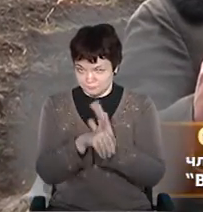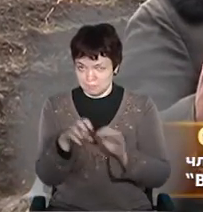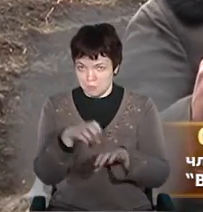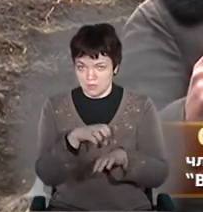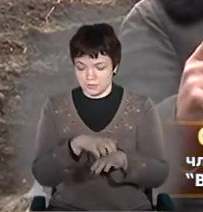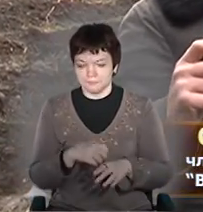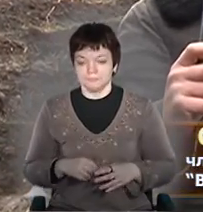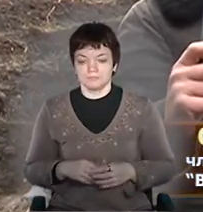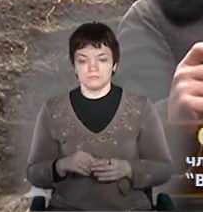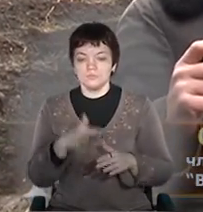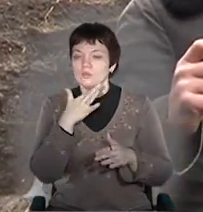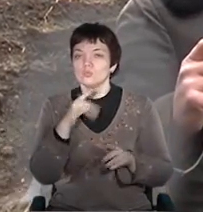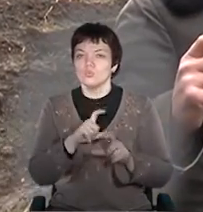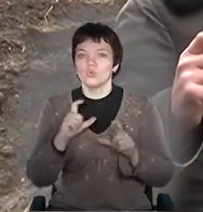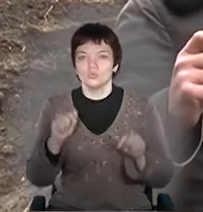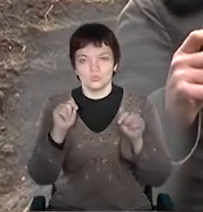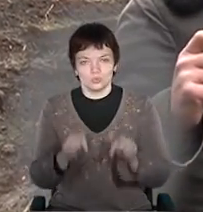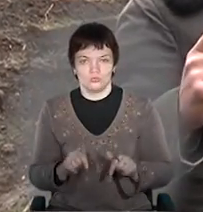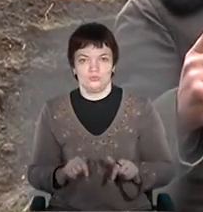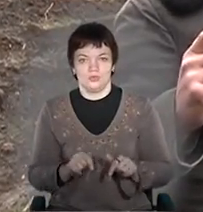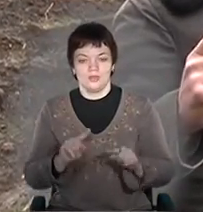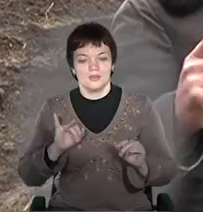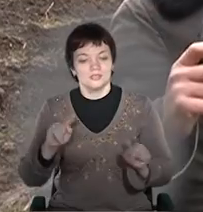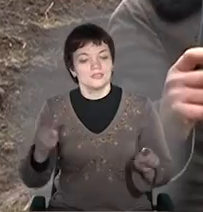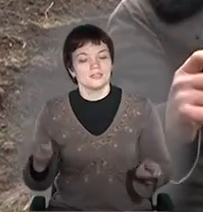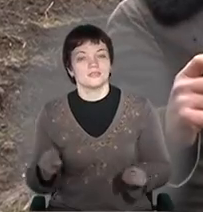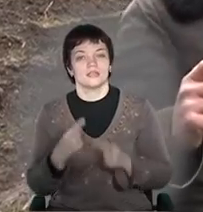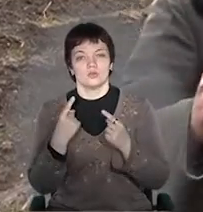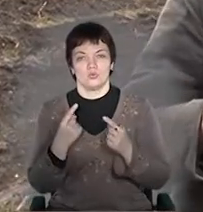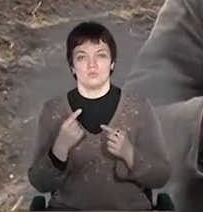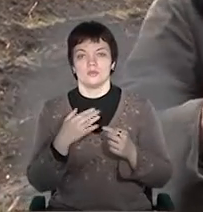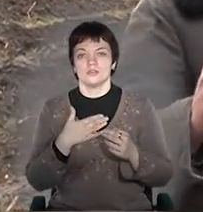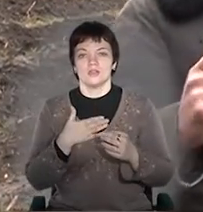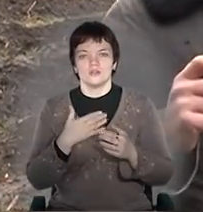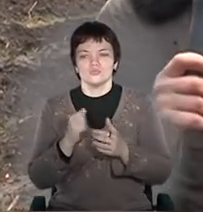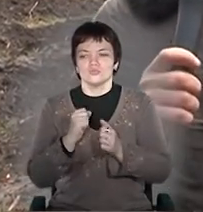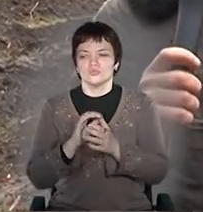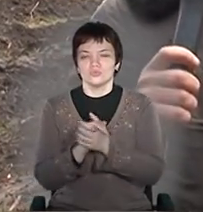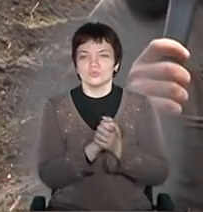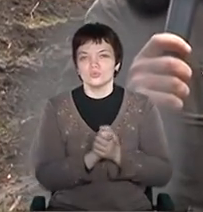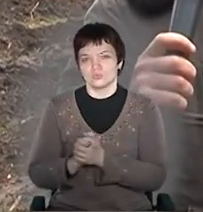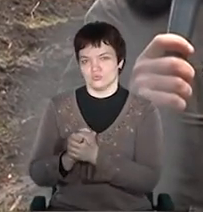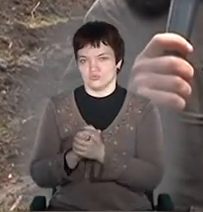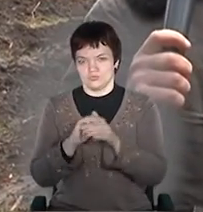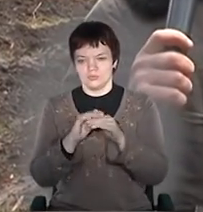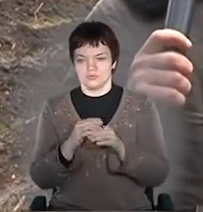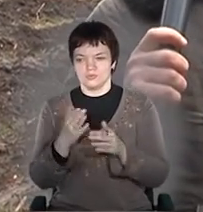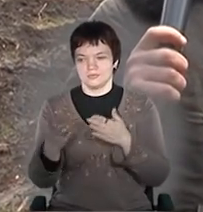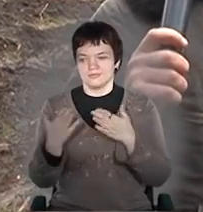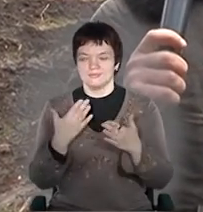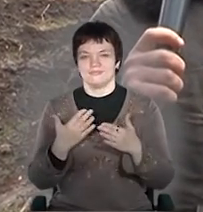Я думаю, тут много таких людей. И создаем потихоньку нашу дружную атмосферу, чтобы все